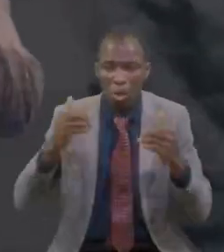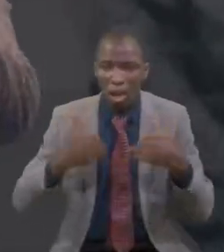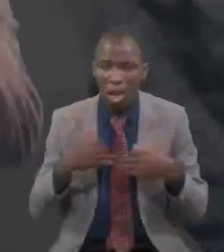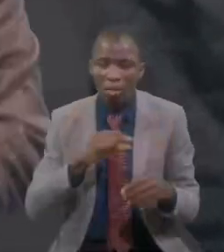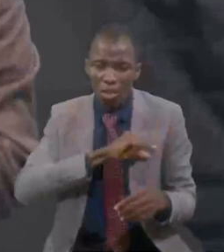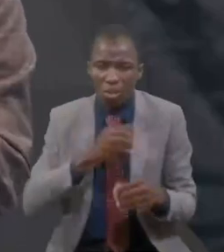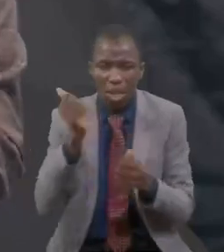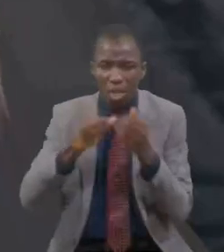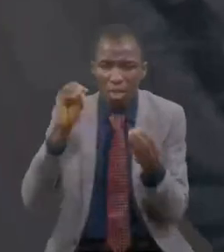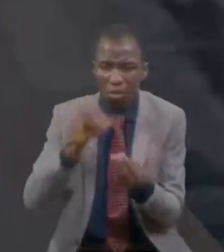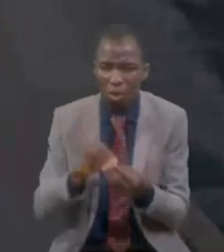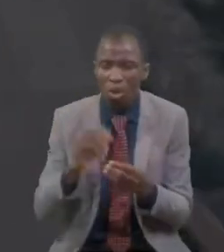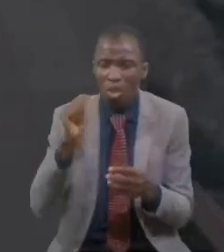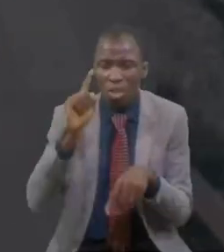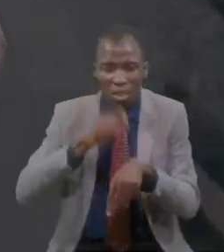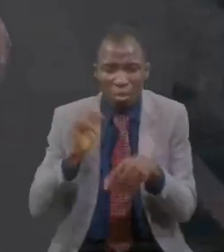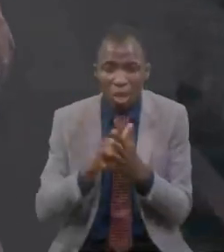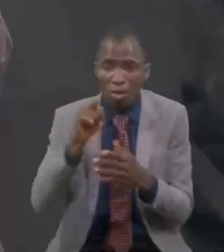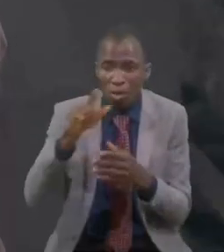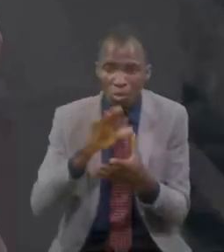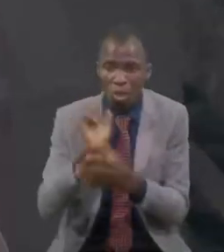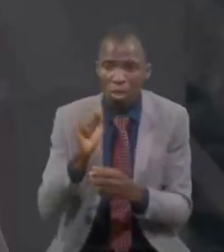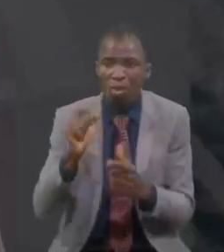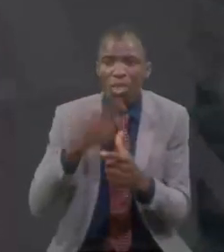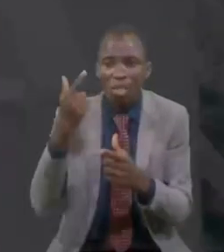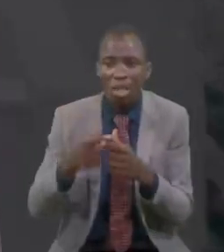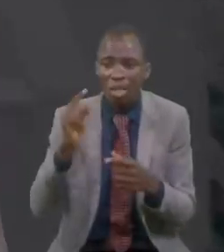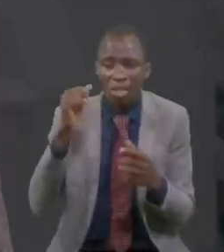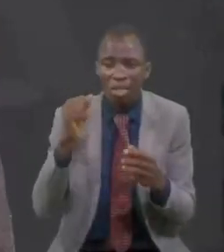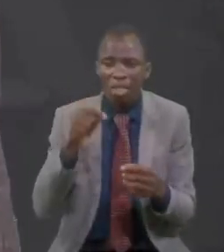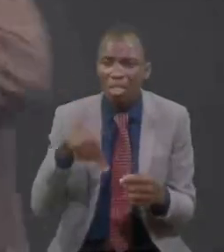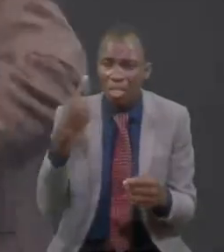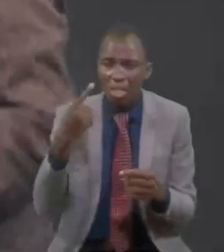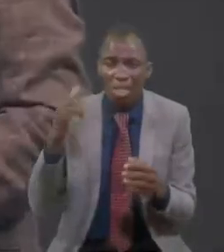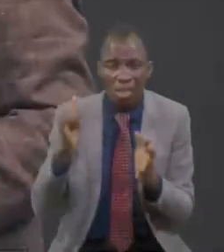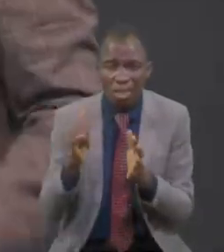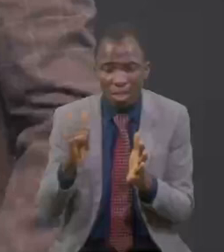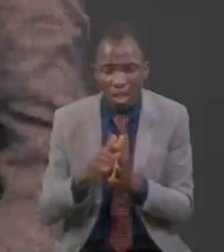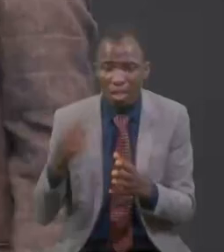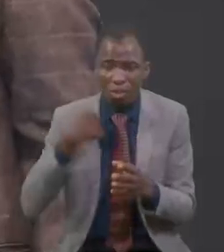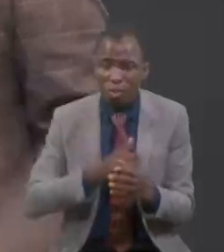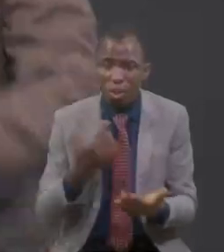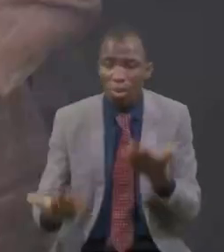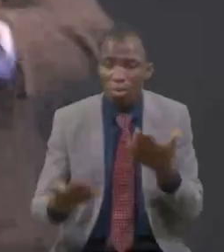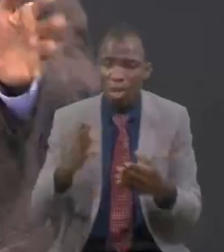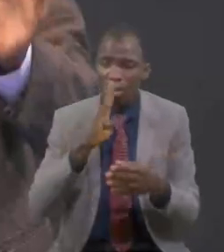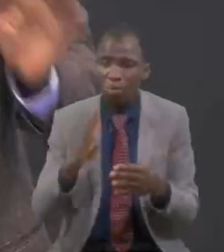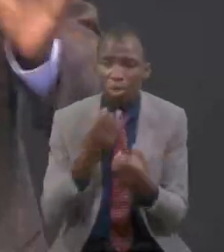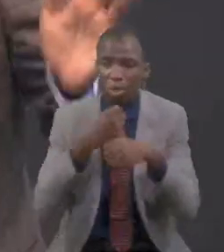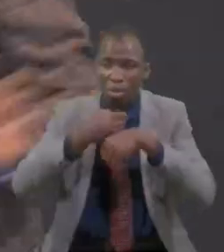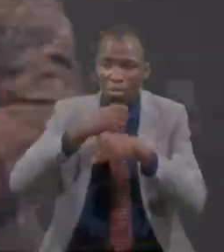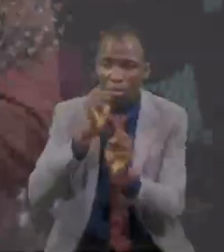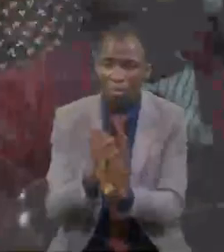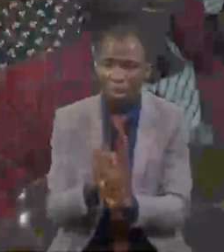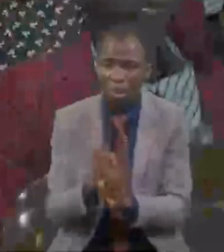vous croyez et voyez ce qui ce qui est dit afin que nous devenions on on